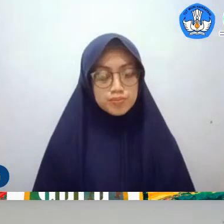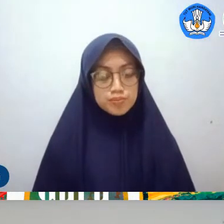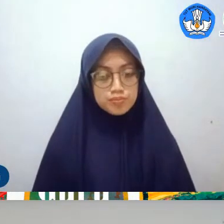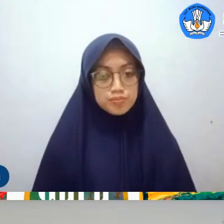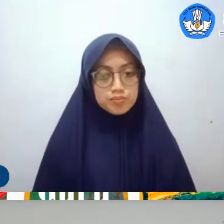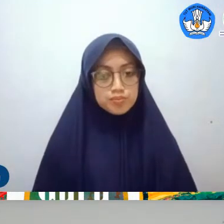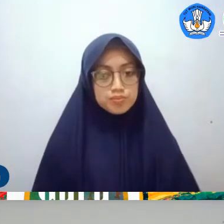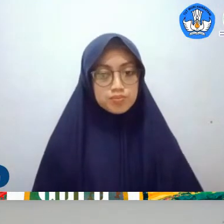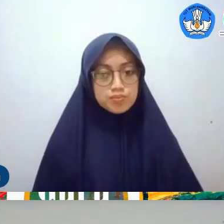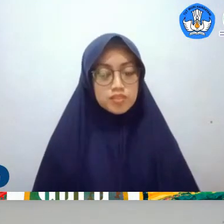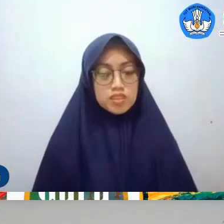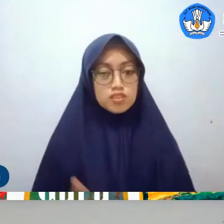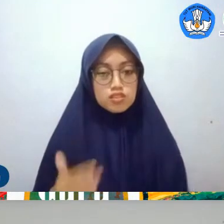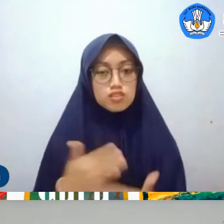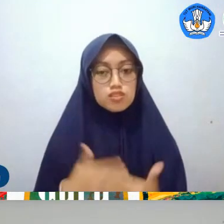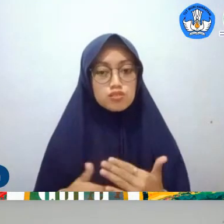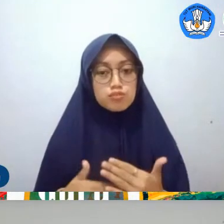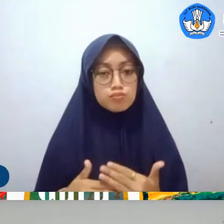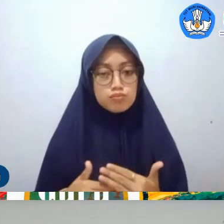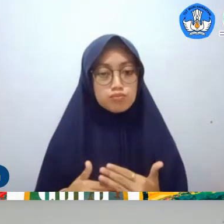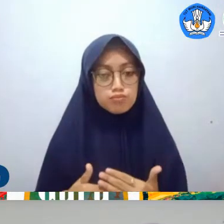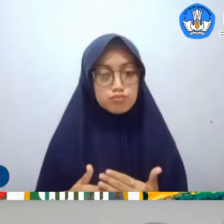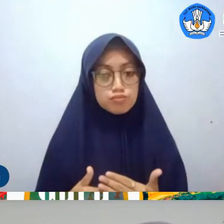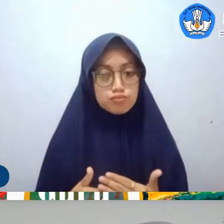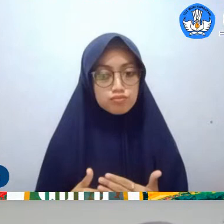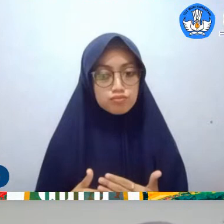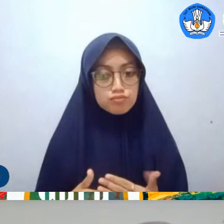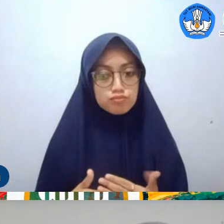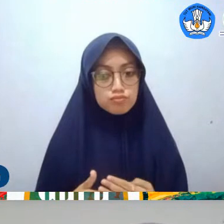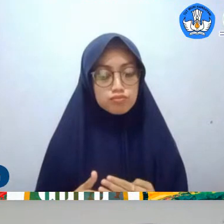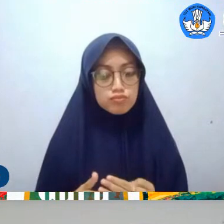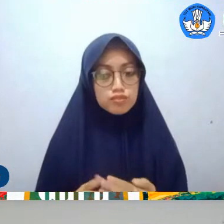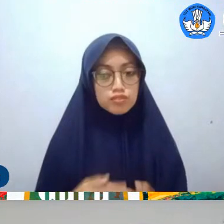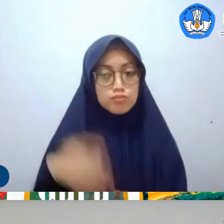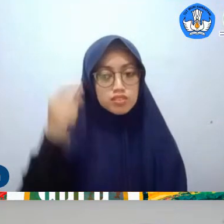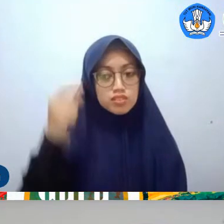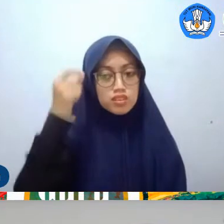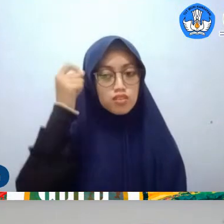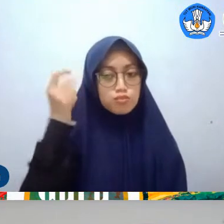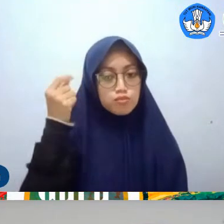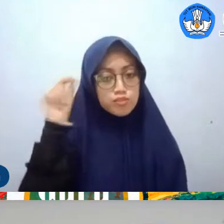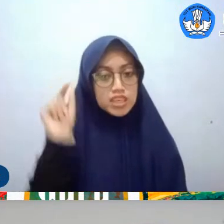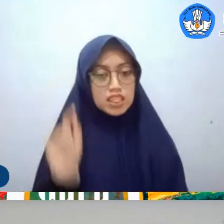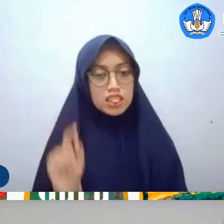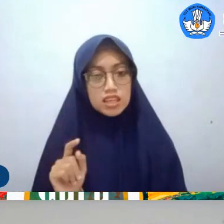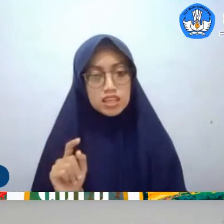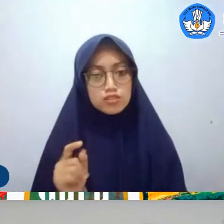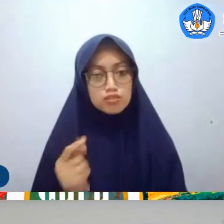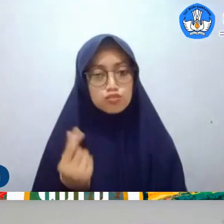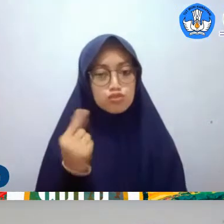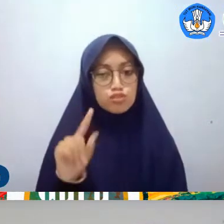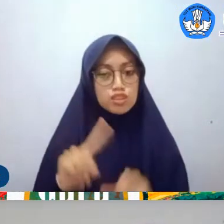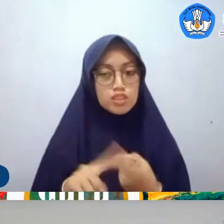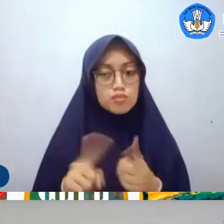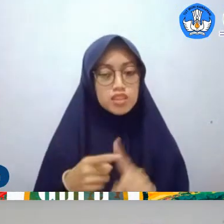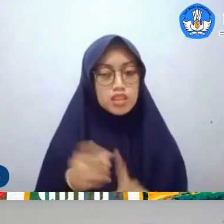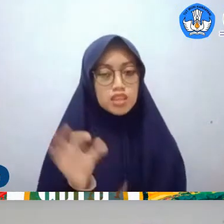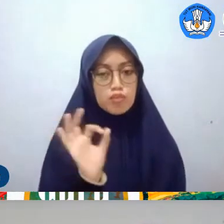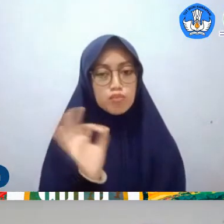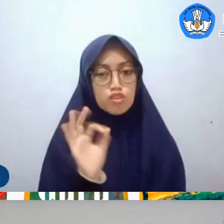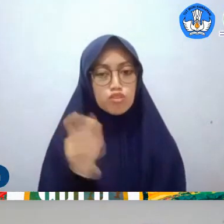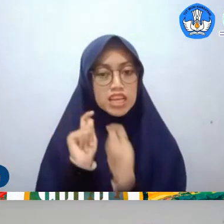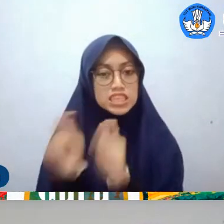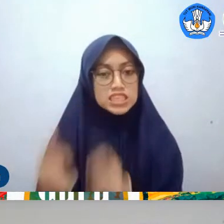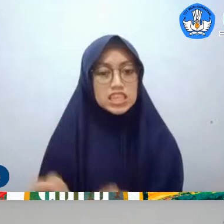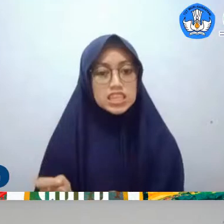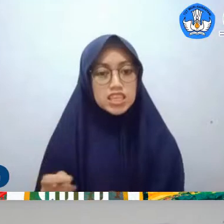Nah, sebelum kita mengingatkan kembali kepada para sahabat ya, classmate dan insan edukasi, bagi yang belum registrasi di acara ini,